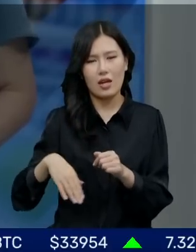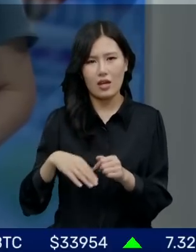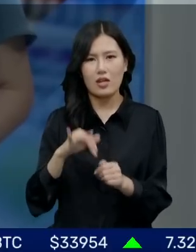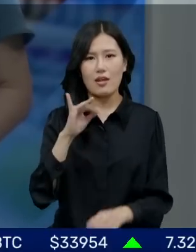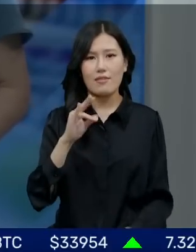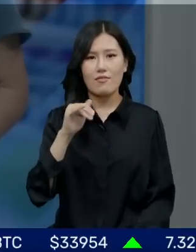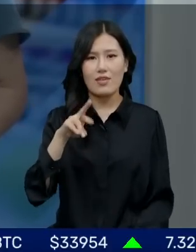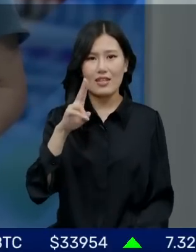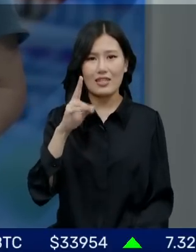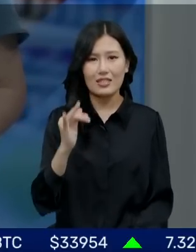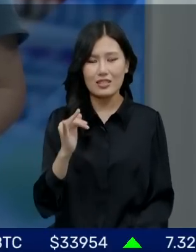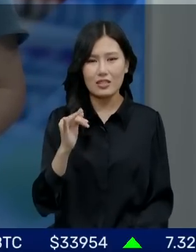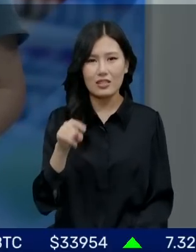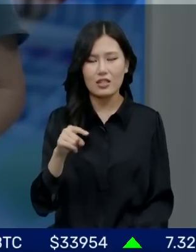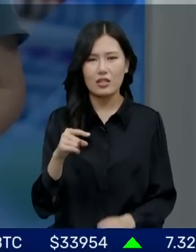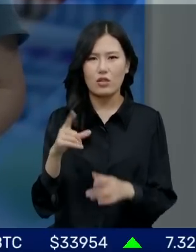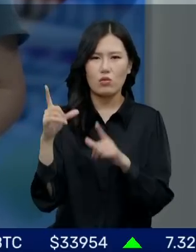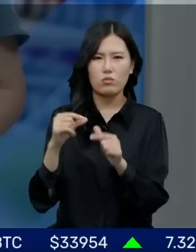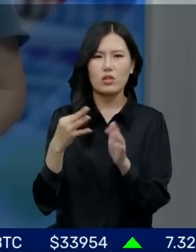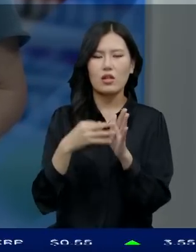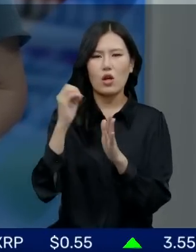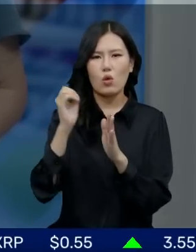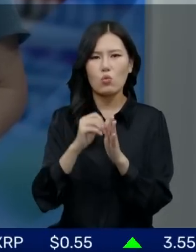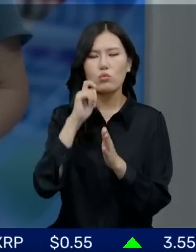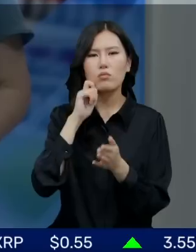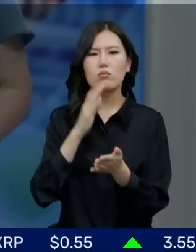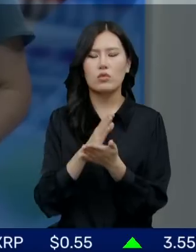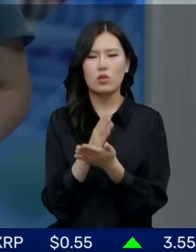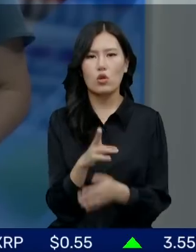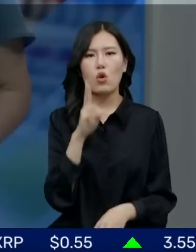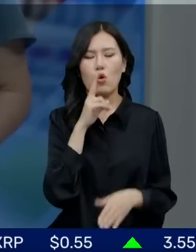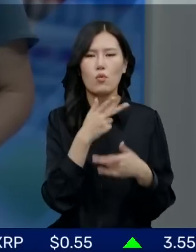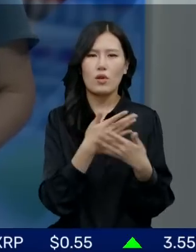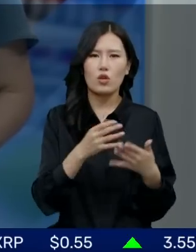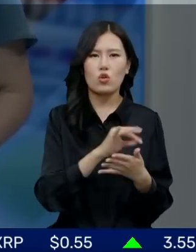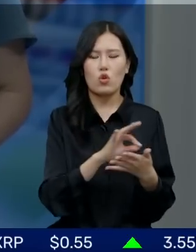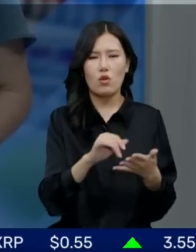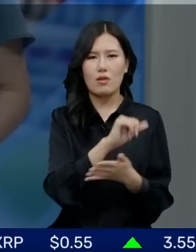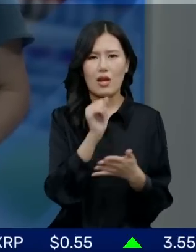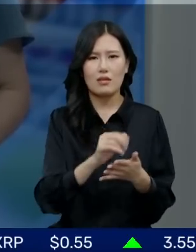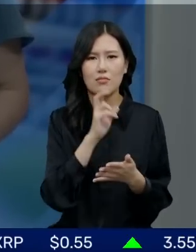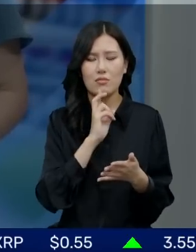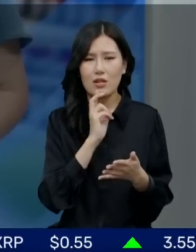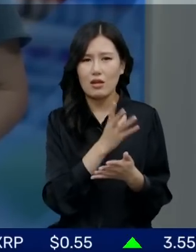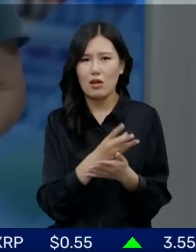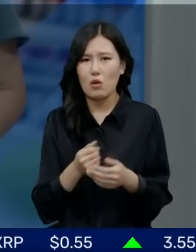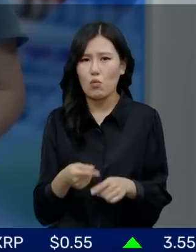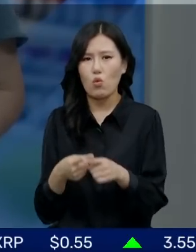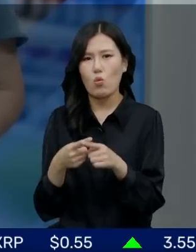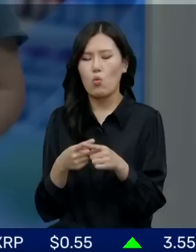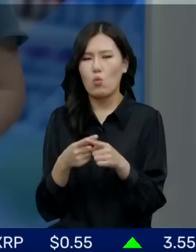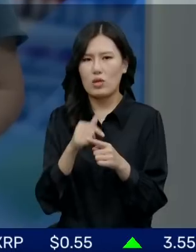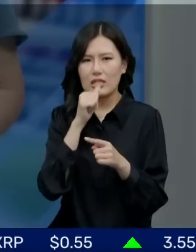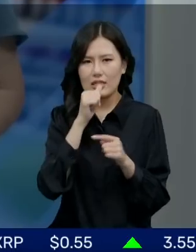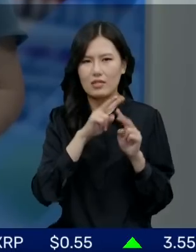байна. За хүнсний инфляцид нийлүүлэлтийн шалтгаантай альва шок үүсгэхгүй гэж үзэх юм бол суур үеийн одоо нөлөөгөөр хүнсний инфляц